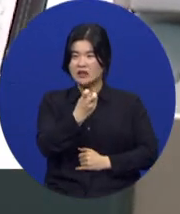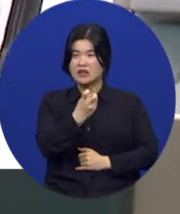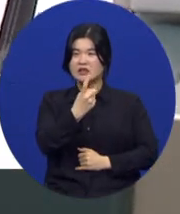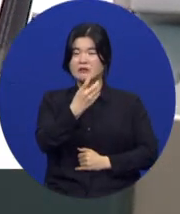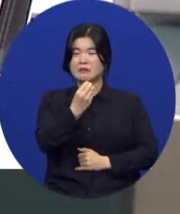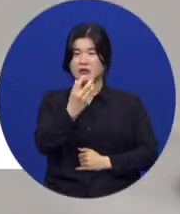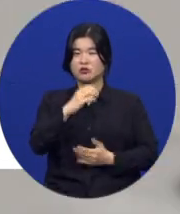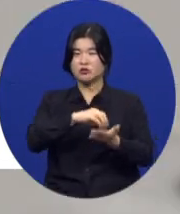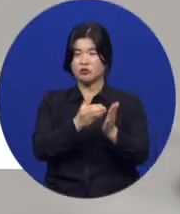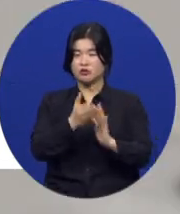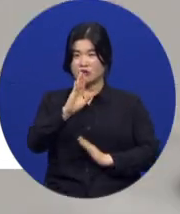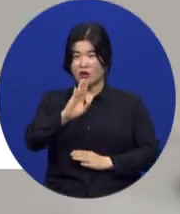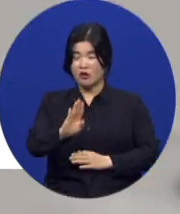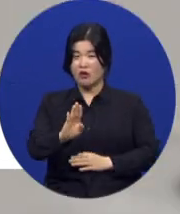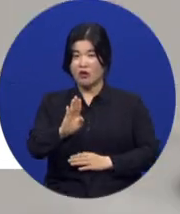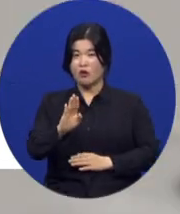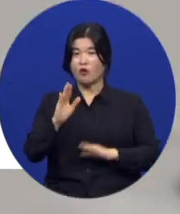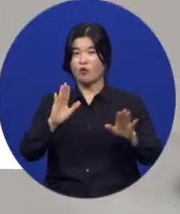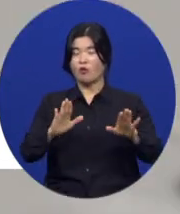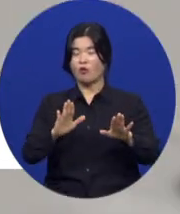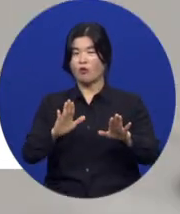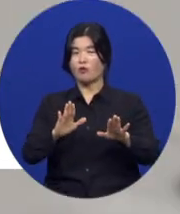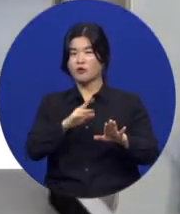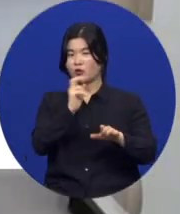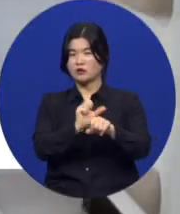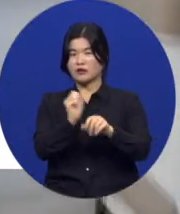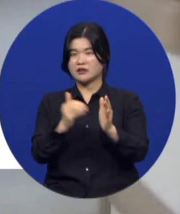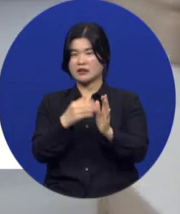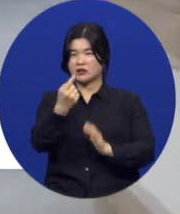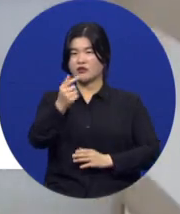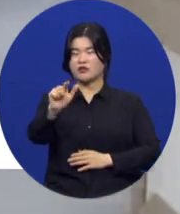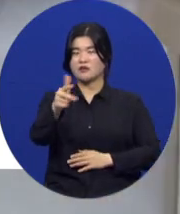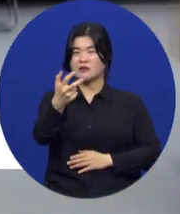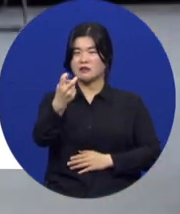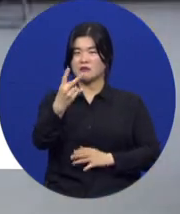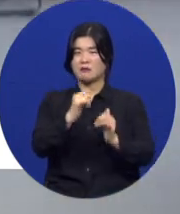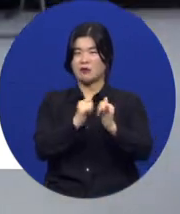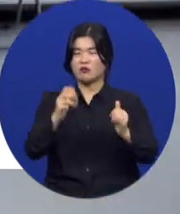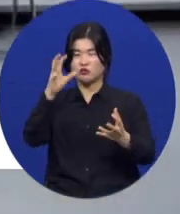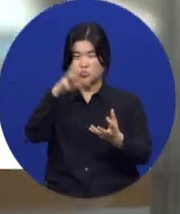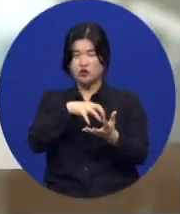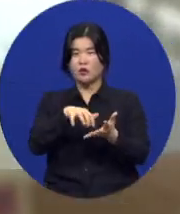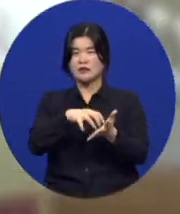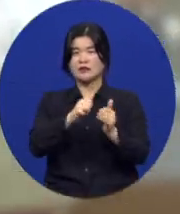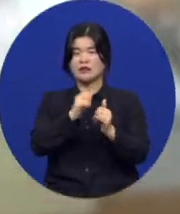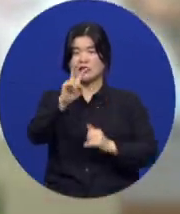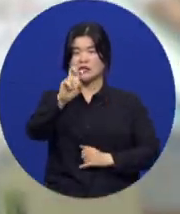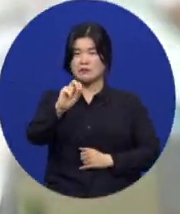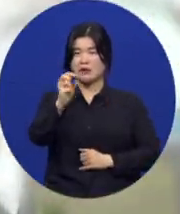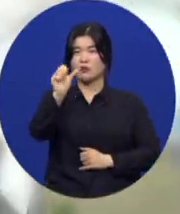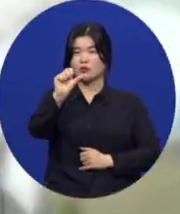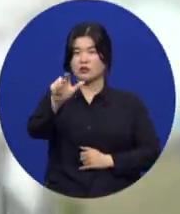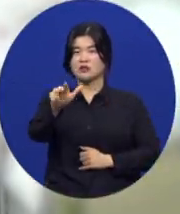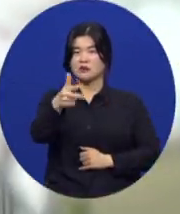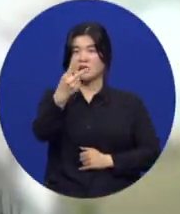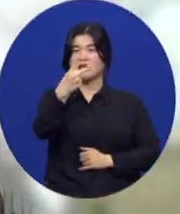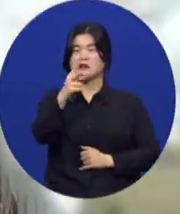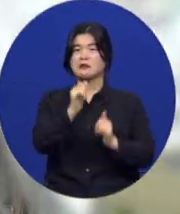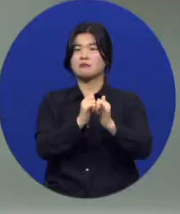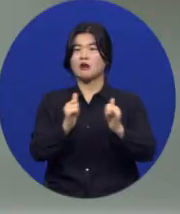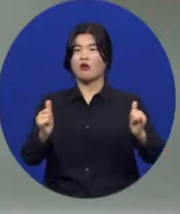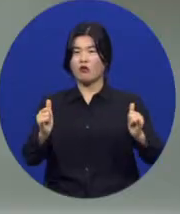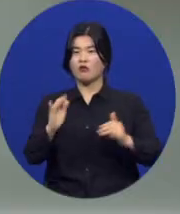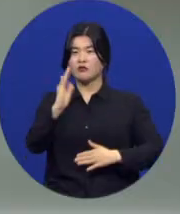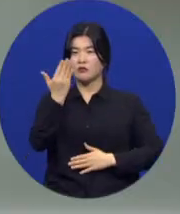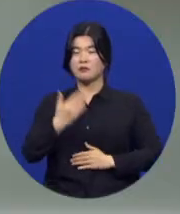오늘 오후 5시까지 1200 잃은 세 명이 추가될 누적 확진 자 수는 20만 5천 7백 이 명을